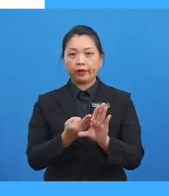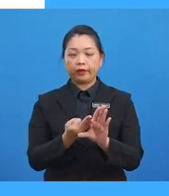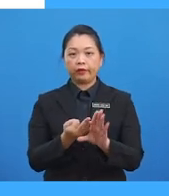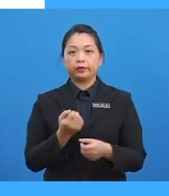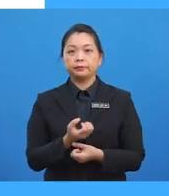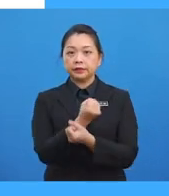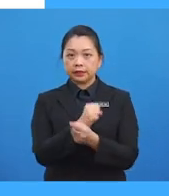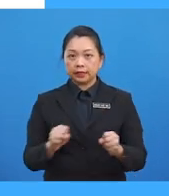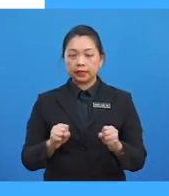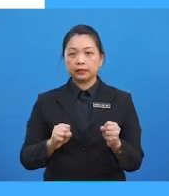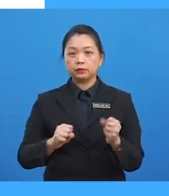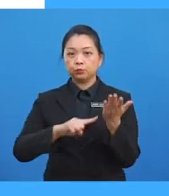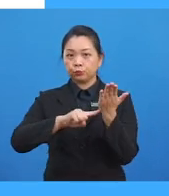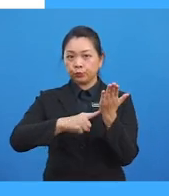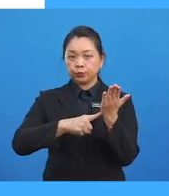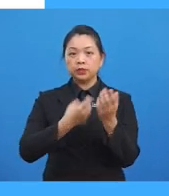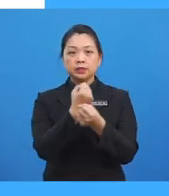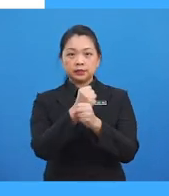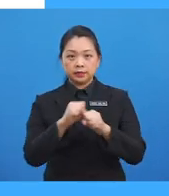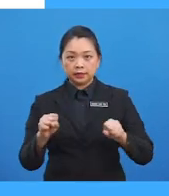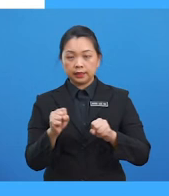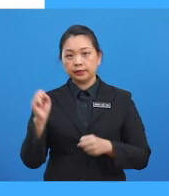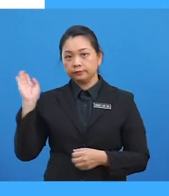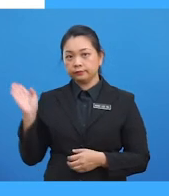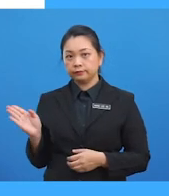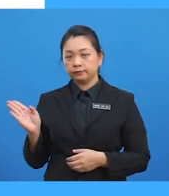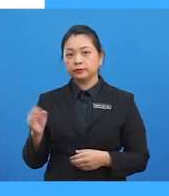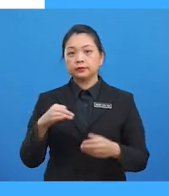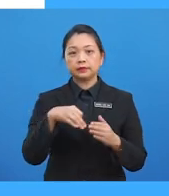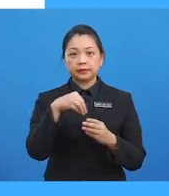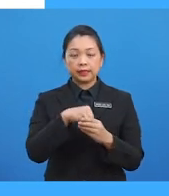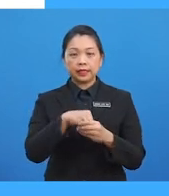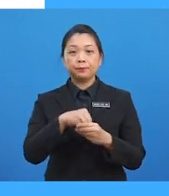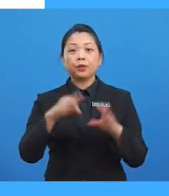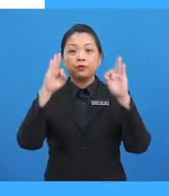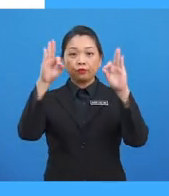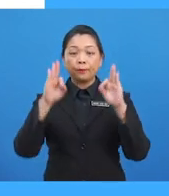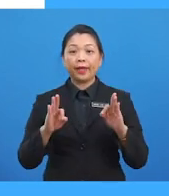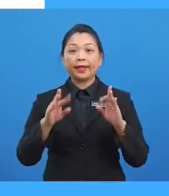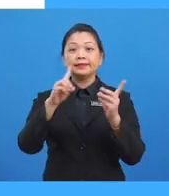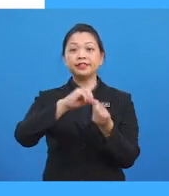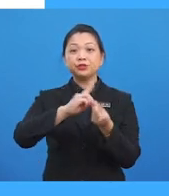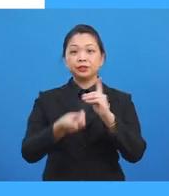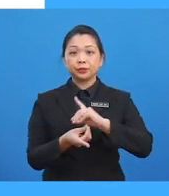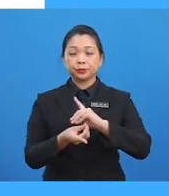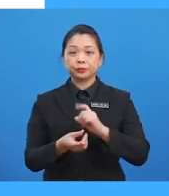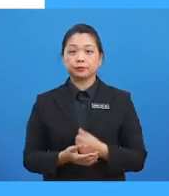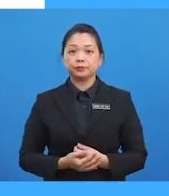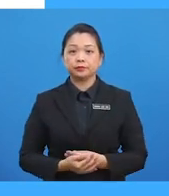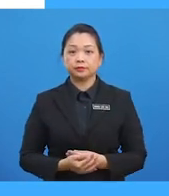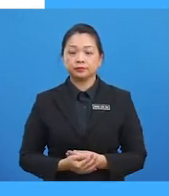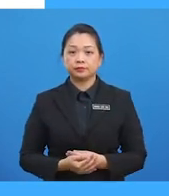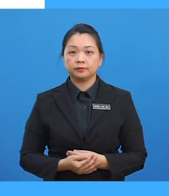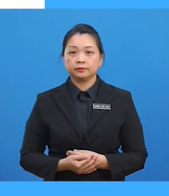pertama, sediakan semua dokumen dalam format digital, contoh borang 17, borang 5 atau borang 5A dan